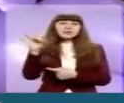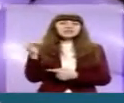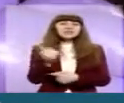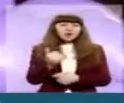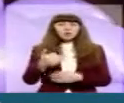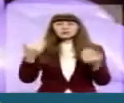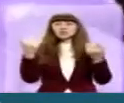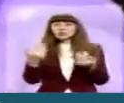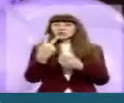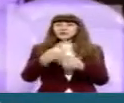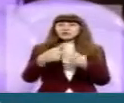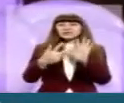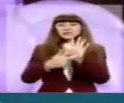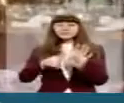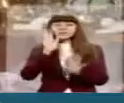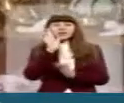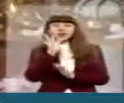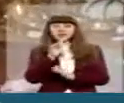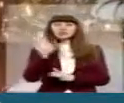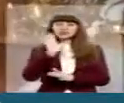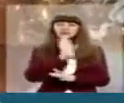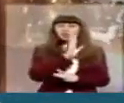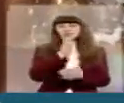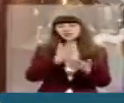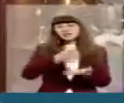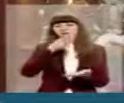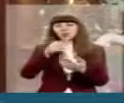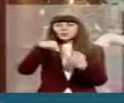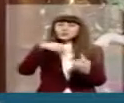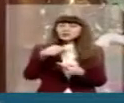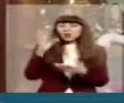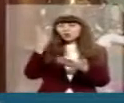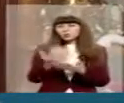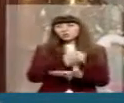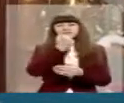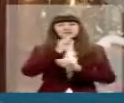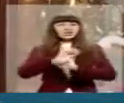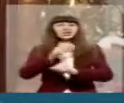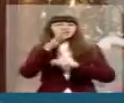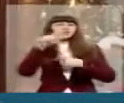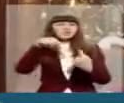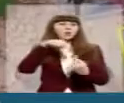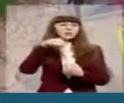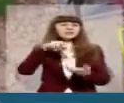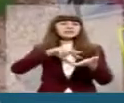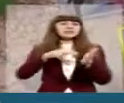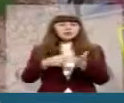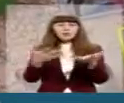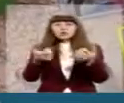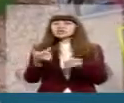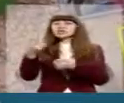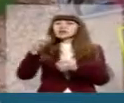«Бастау-бизнес». Сегодня у 28-летней жительницы Карасунского района свой бизнес. Она успешно защитила свой проект и выиграла грант в